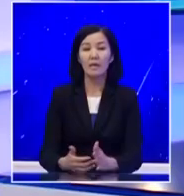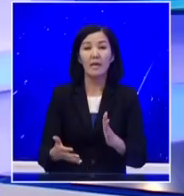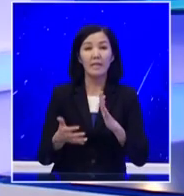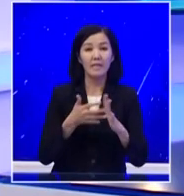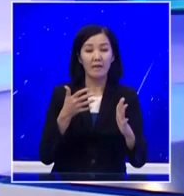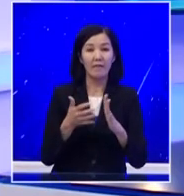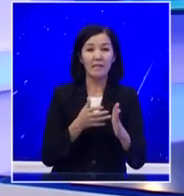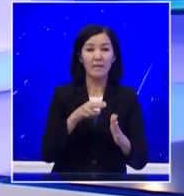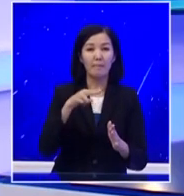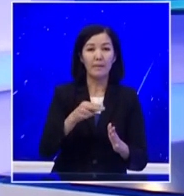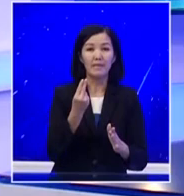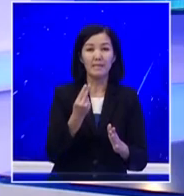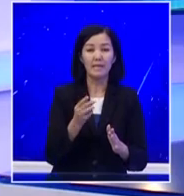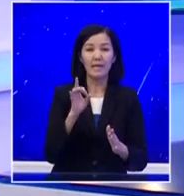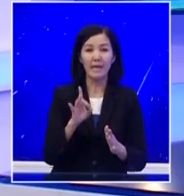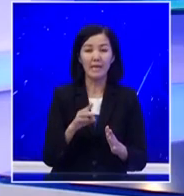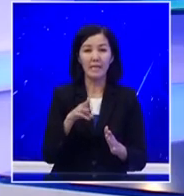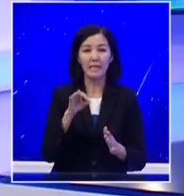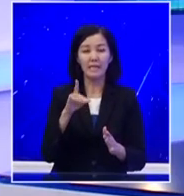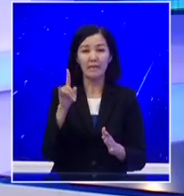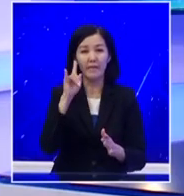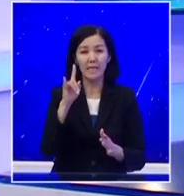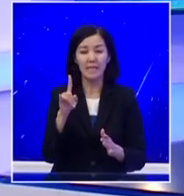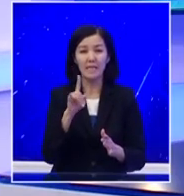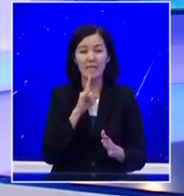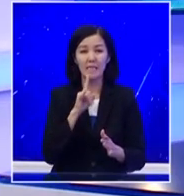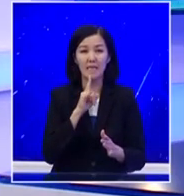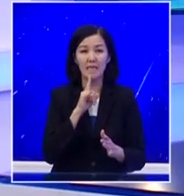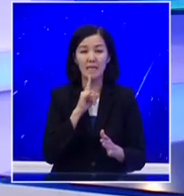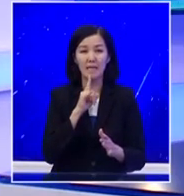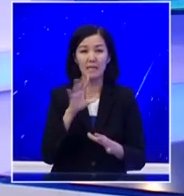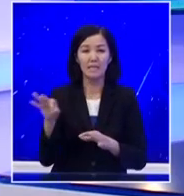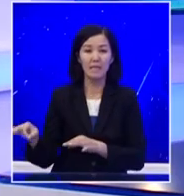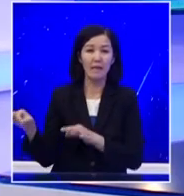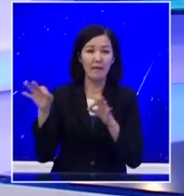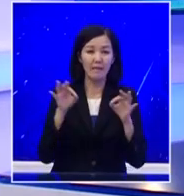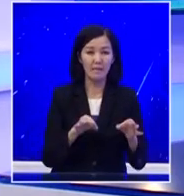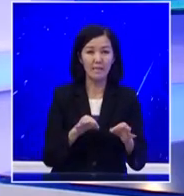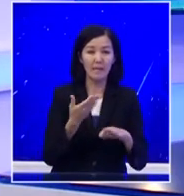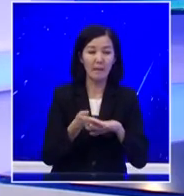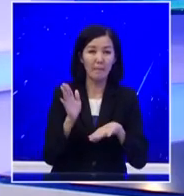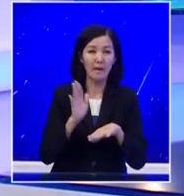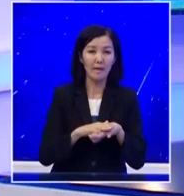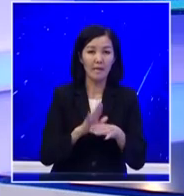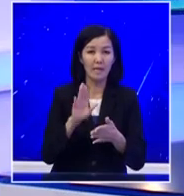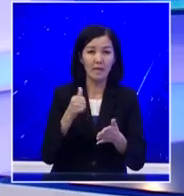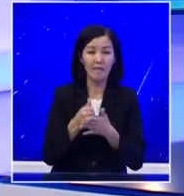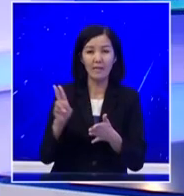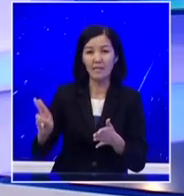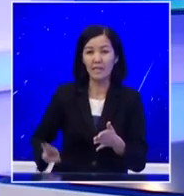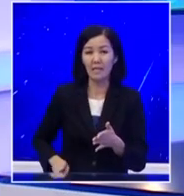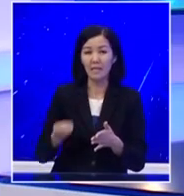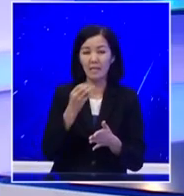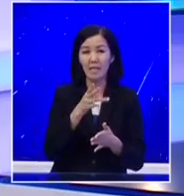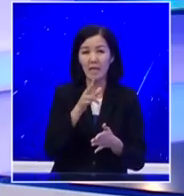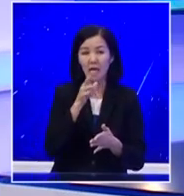нехватка пцр теста в казахстане возникла из-за проблем с логистикой об этом заявил генеральный директор корейской клинике мин хи сук